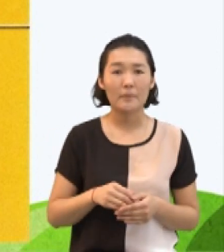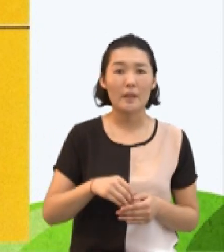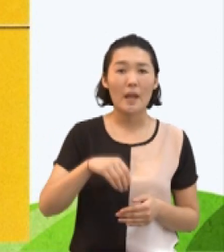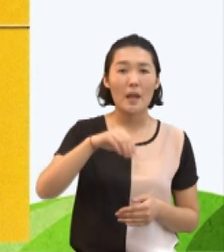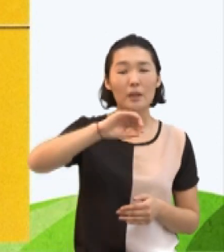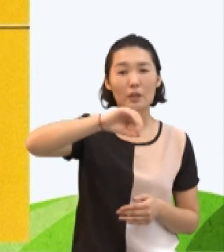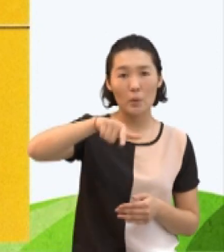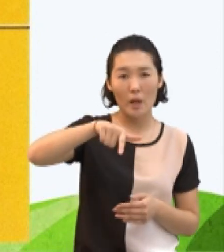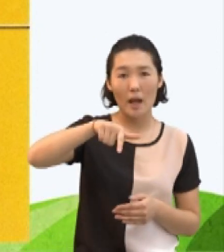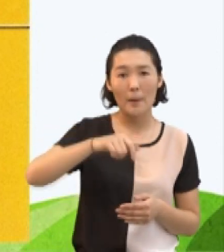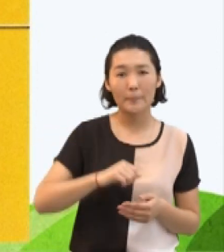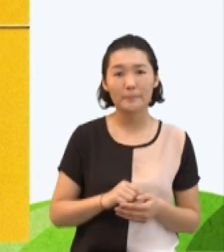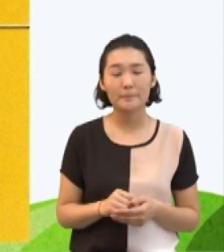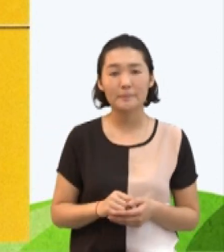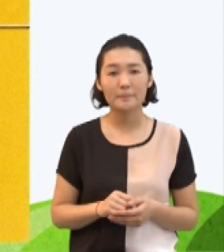юла.